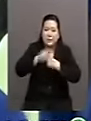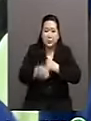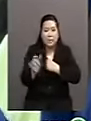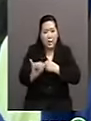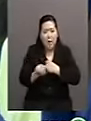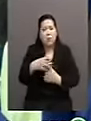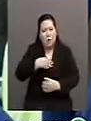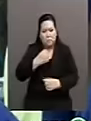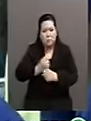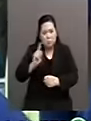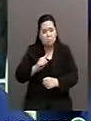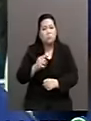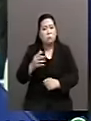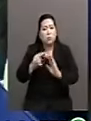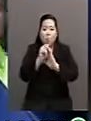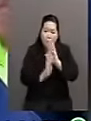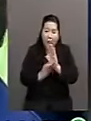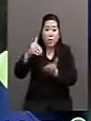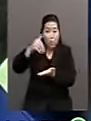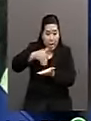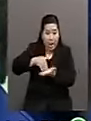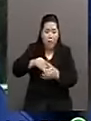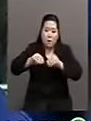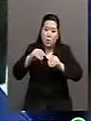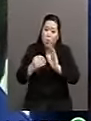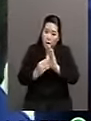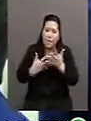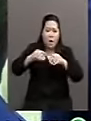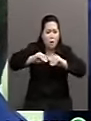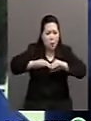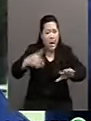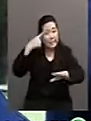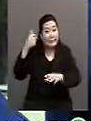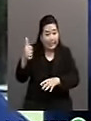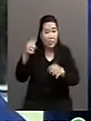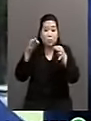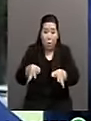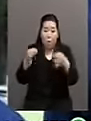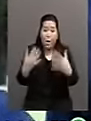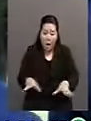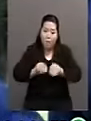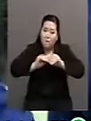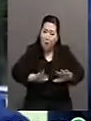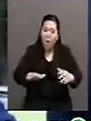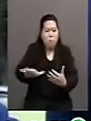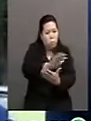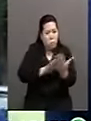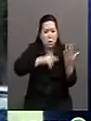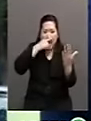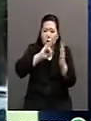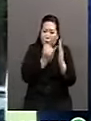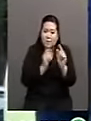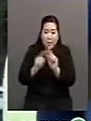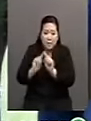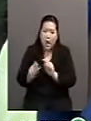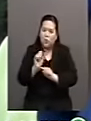ำยังไงว่าวันนี้เนี่ยในส่วนนโยบายส่วนกลางเนี่ยเห็นชอบเรื่องนี้แล้วจะทำยังไงเร่งรัดให้พื้นที่